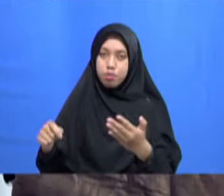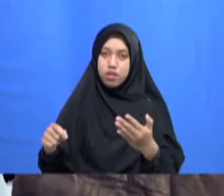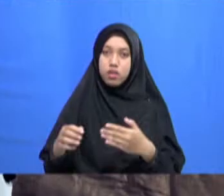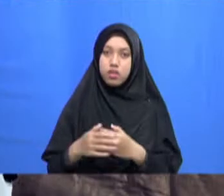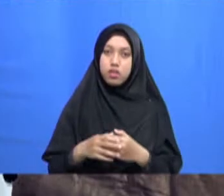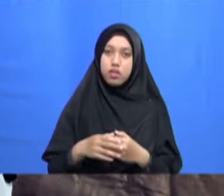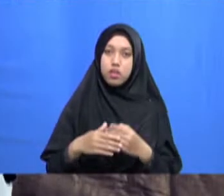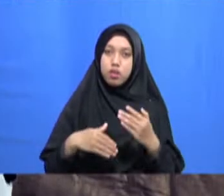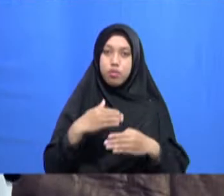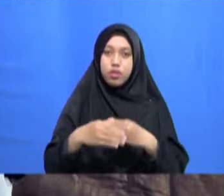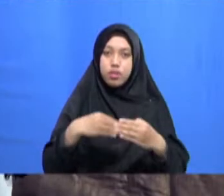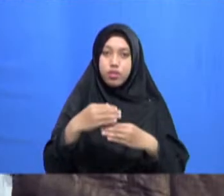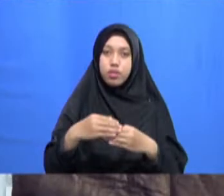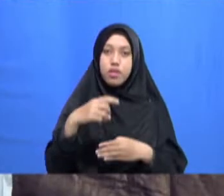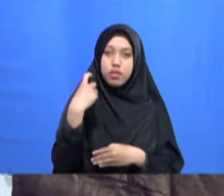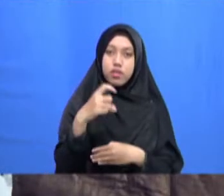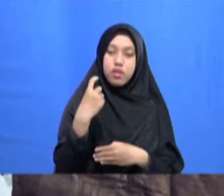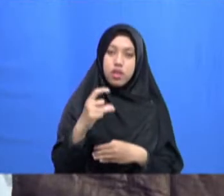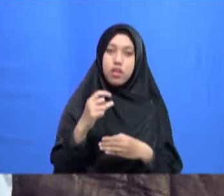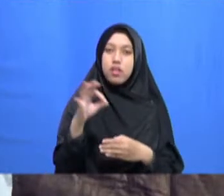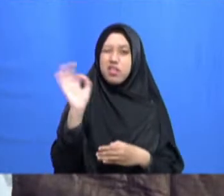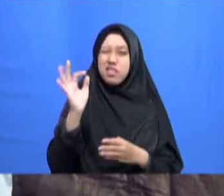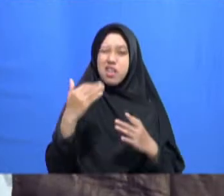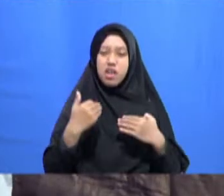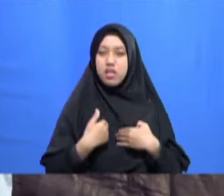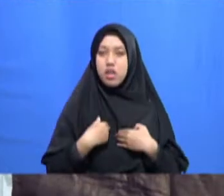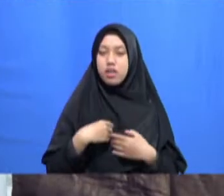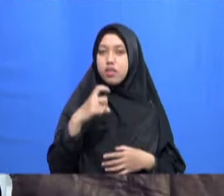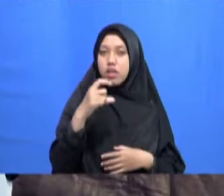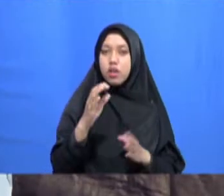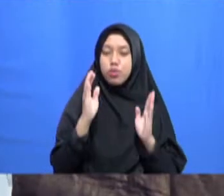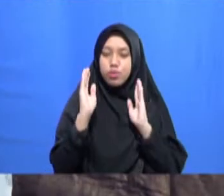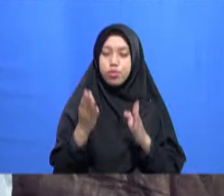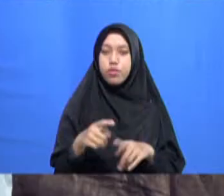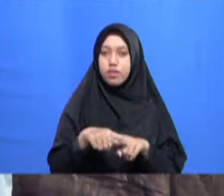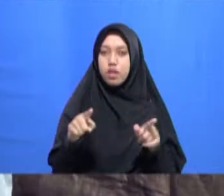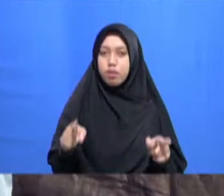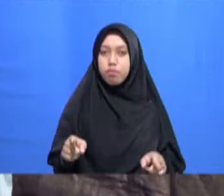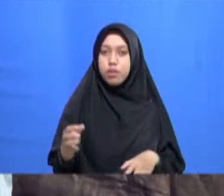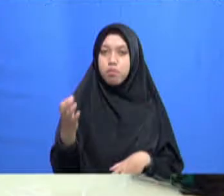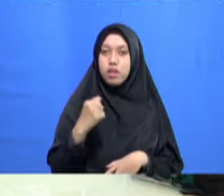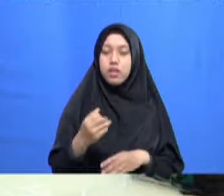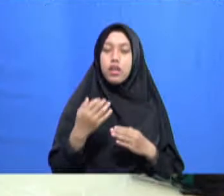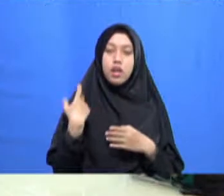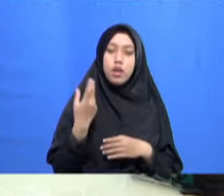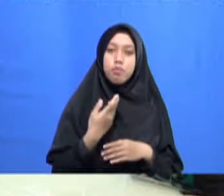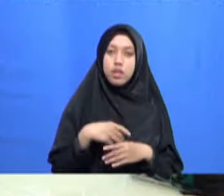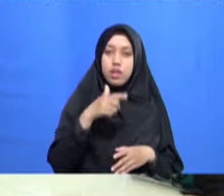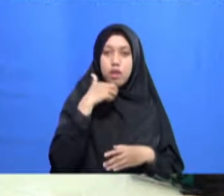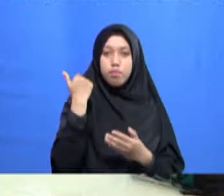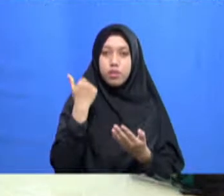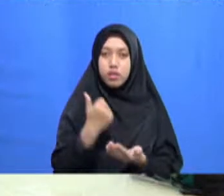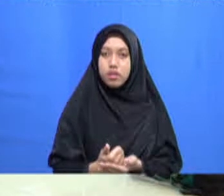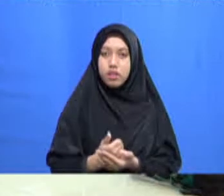prosedur dan tata cara perencanaan tidak membutuhkan strategi. Tetapi bagi kami yang penting adalah bagaimana kemudian tata